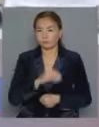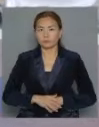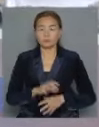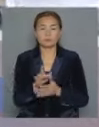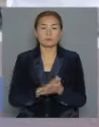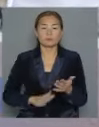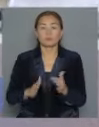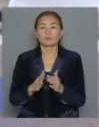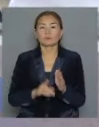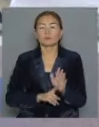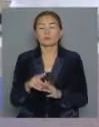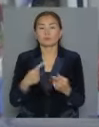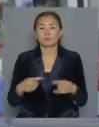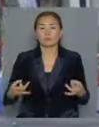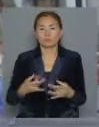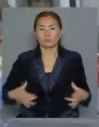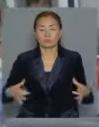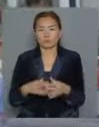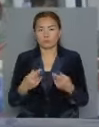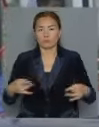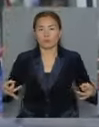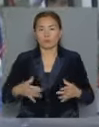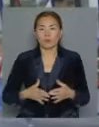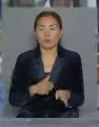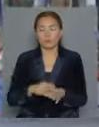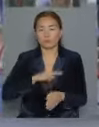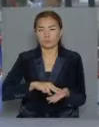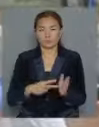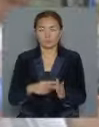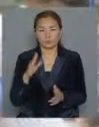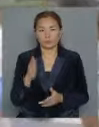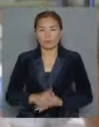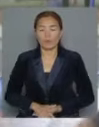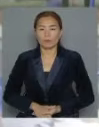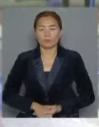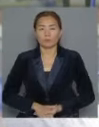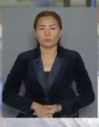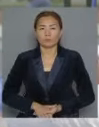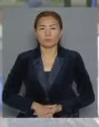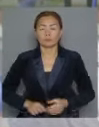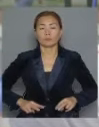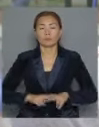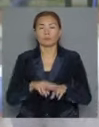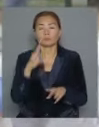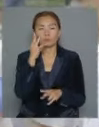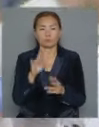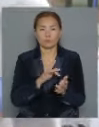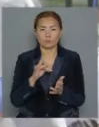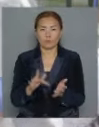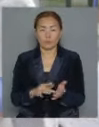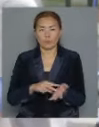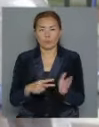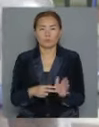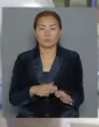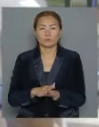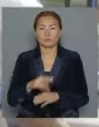Енді игі бастаманы бірқатар аудандар мен өзге өңірлерде іске қосу жоспарланған. Астана қаласы, Алматы қаласында да бұл жобалар